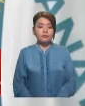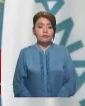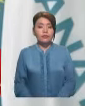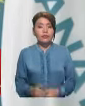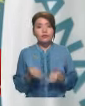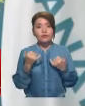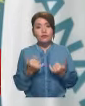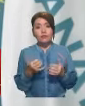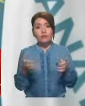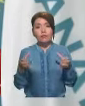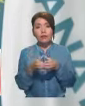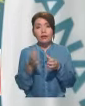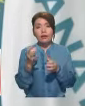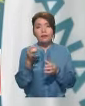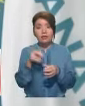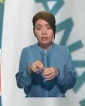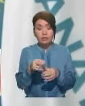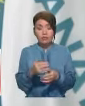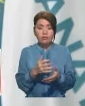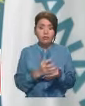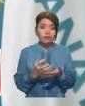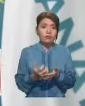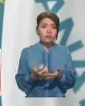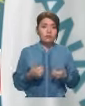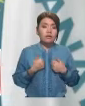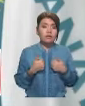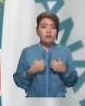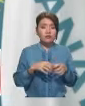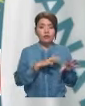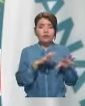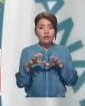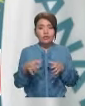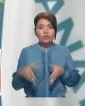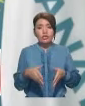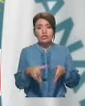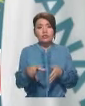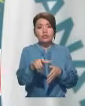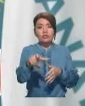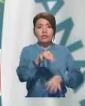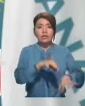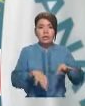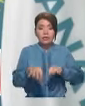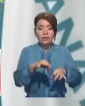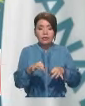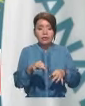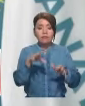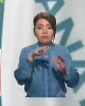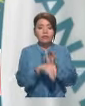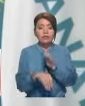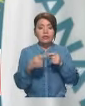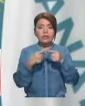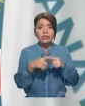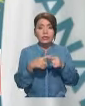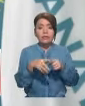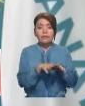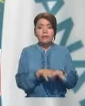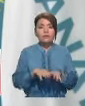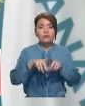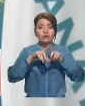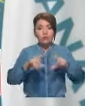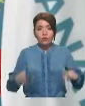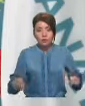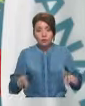Сегодня партия делает все то, чтобы в первую очередь в дорожную карту вошло это обновление материально-технической базы школы. Это